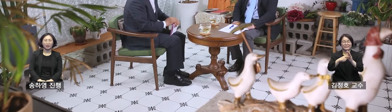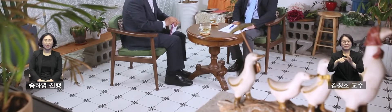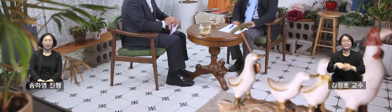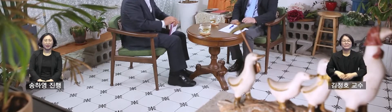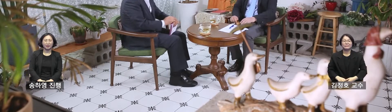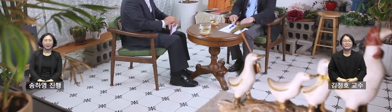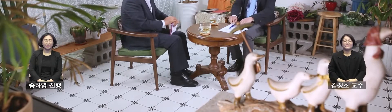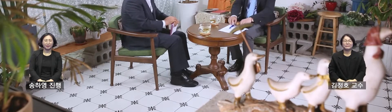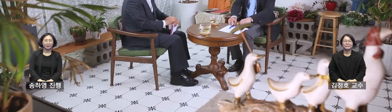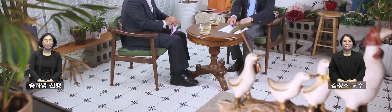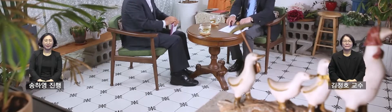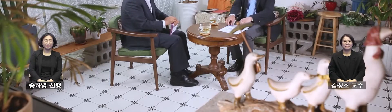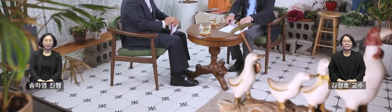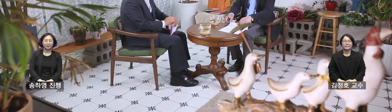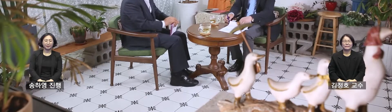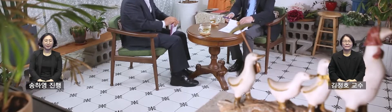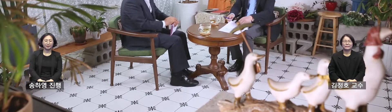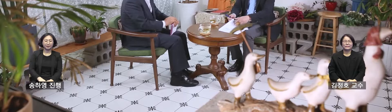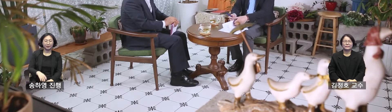그러니까